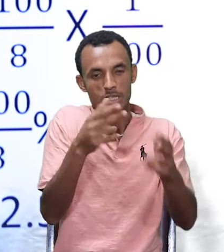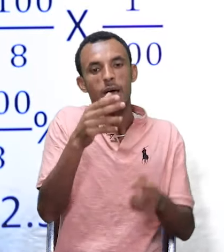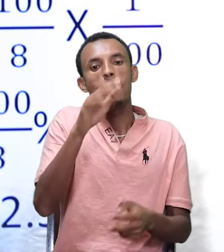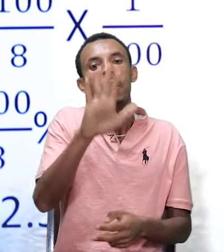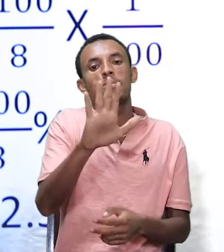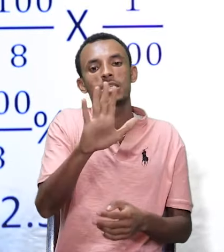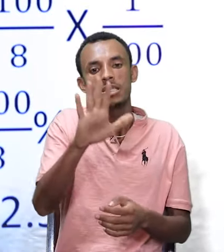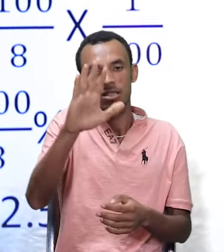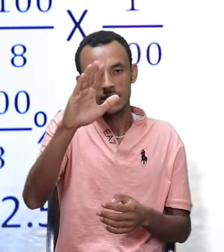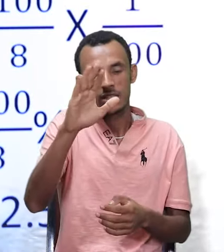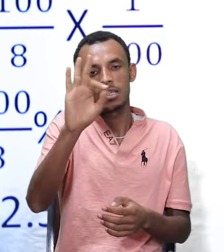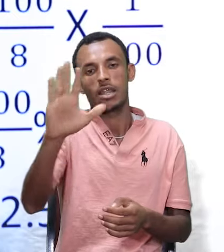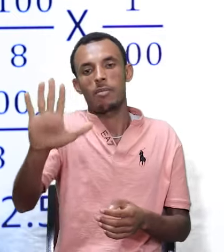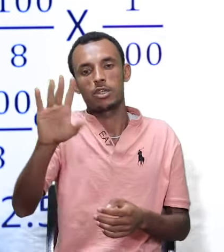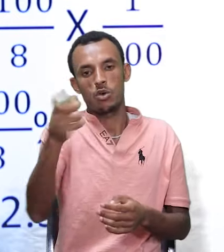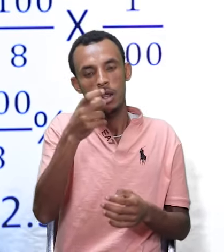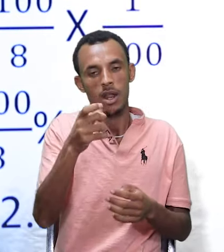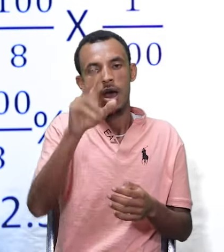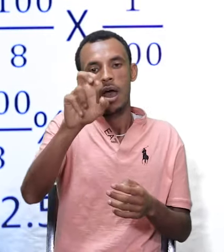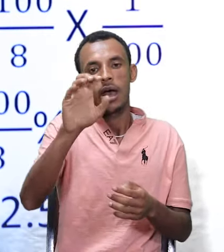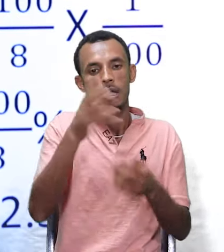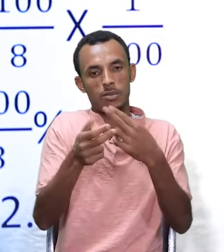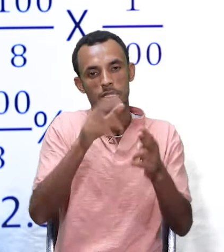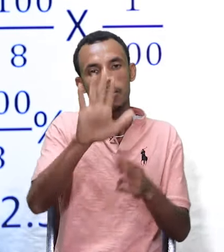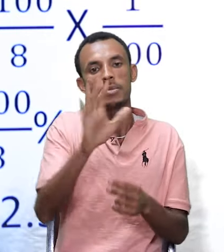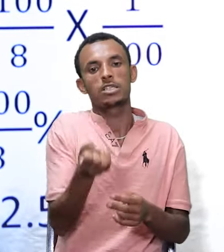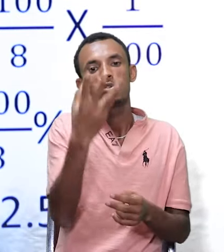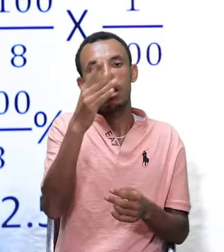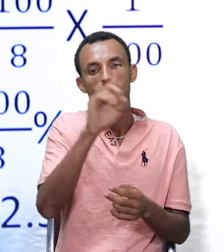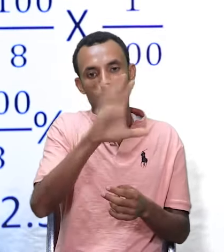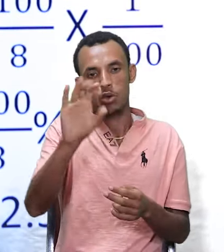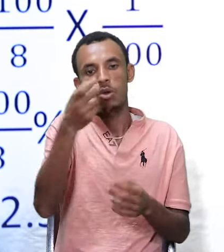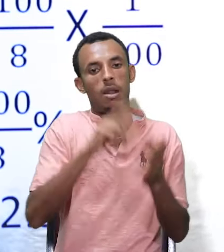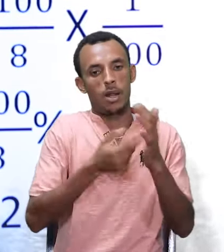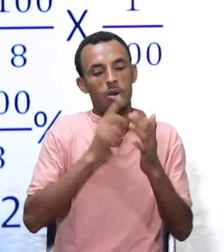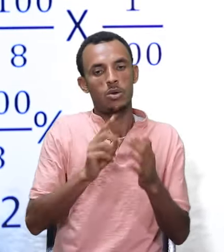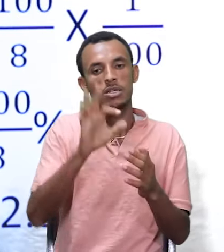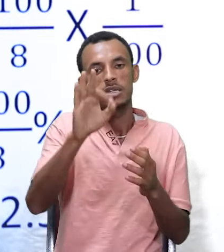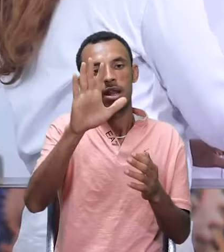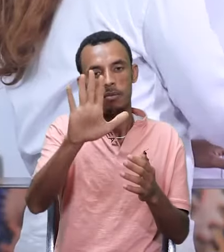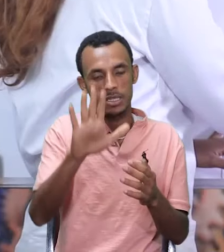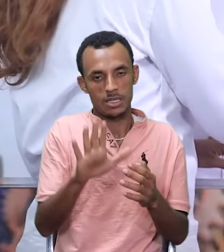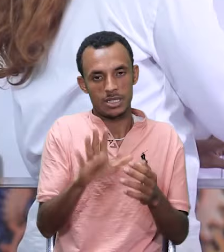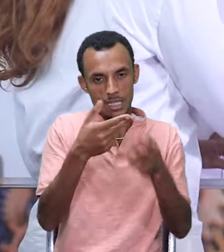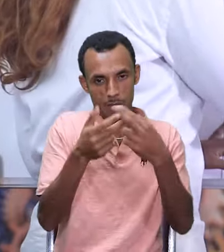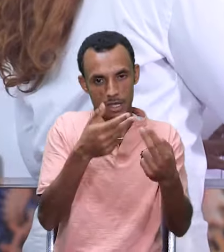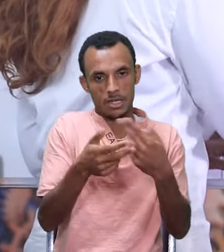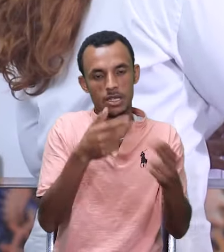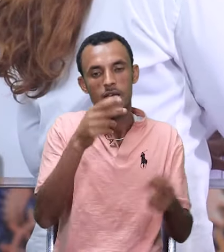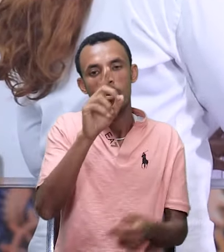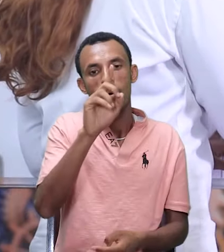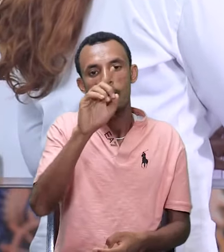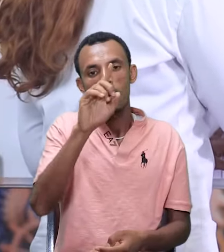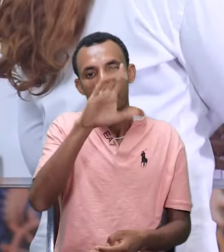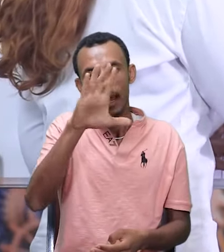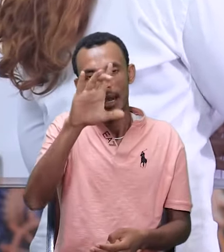በ5 95 ይመጣል። 20 ሲባዛ በ5 መቶ ይመጣል። ከዛ 95 ሲባዛ በአንድ